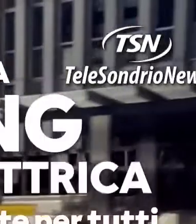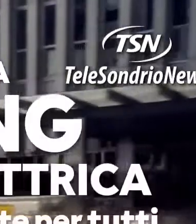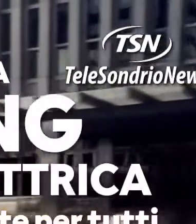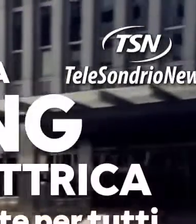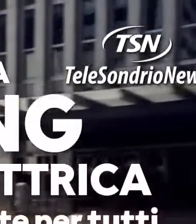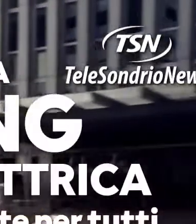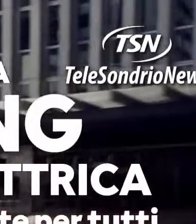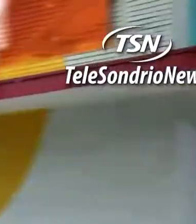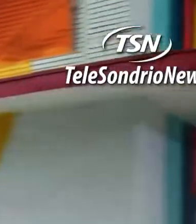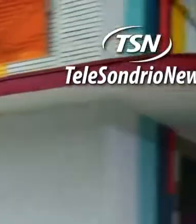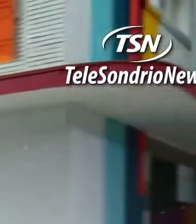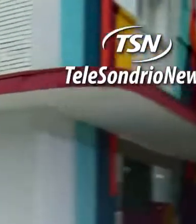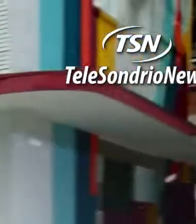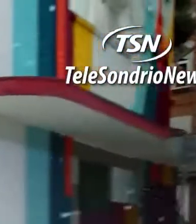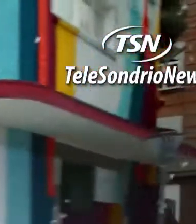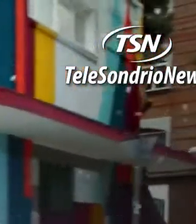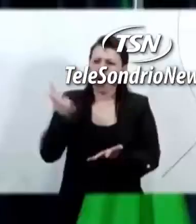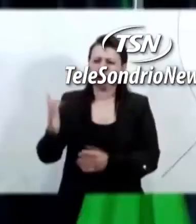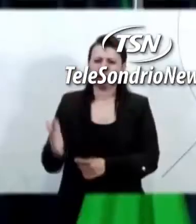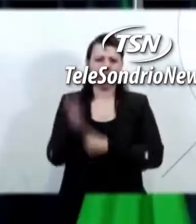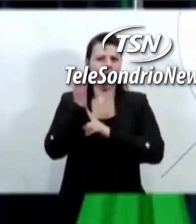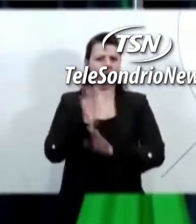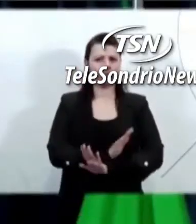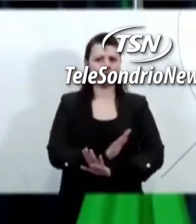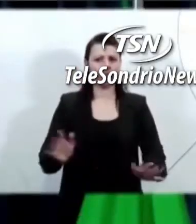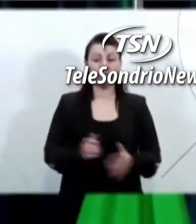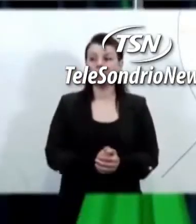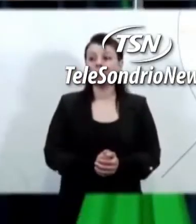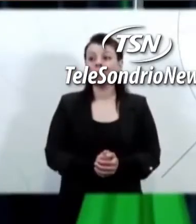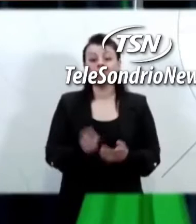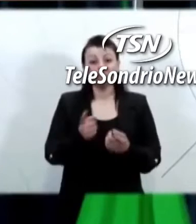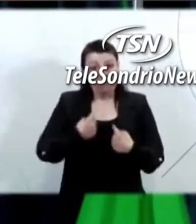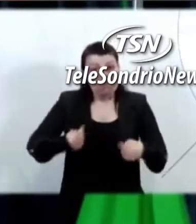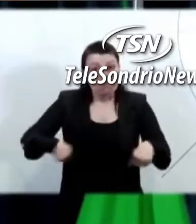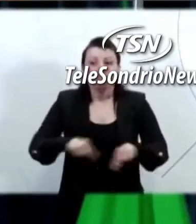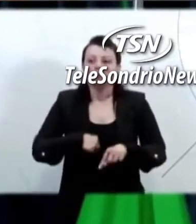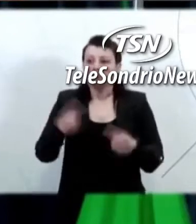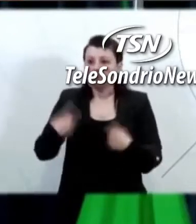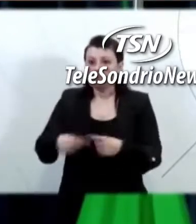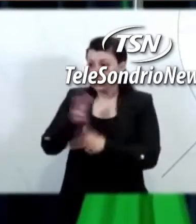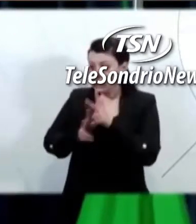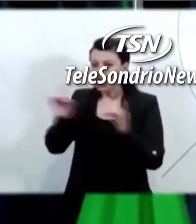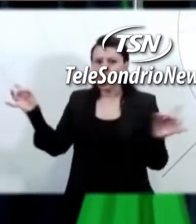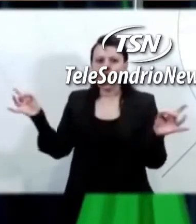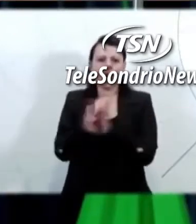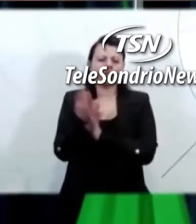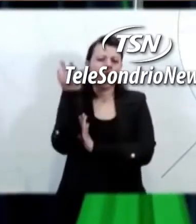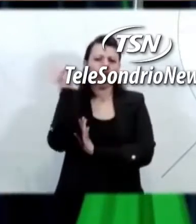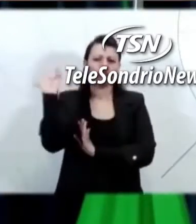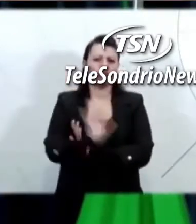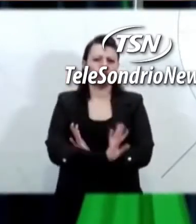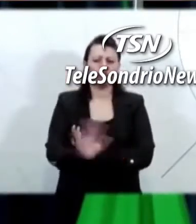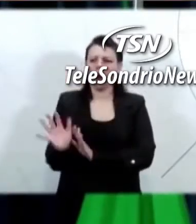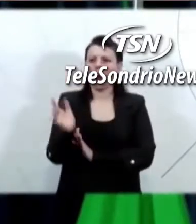dacia spring elettrica 9.500 euro per noi è un'occasione straordinaria per ricucire una ferita che